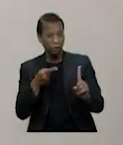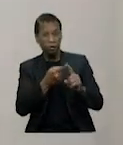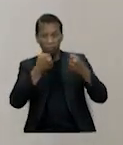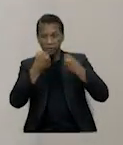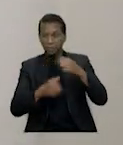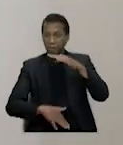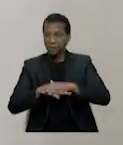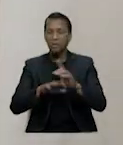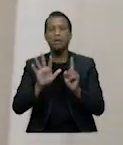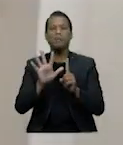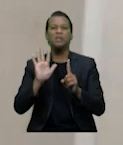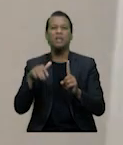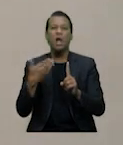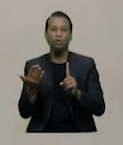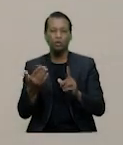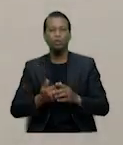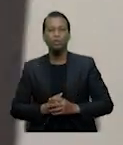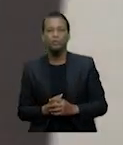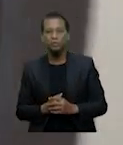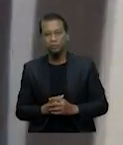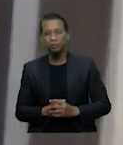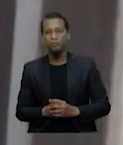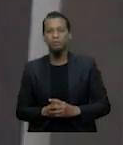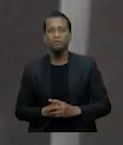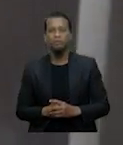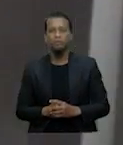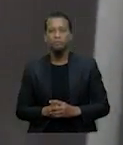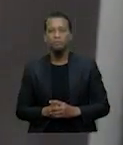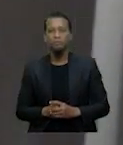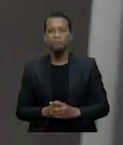Dari Sukabumi, Jawa Barat, Budi Setiawan, iNews, melaporkan.